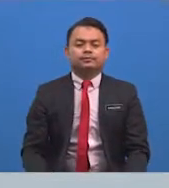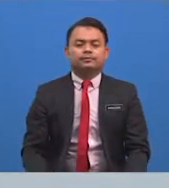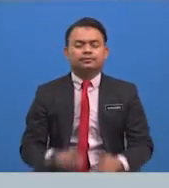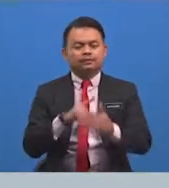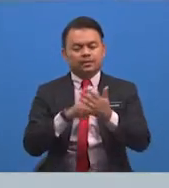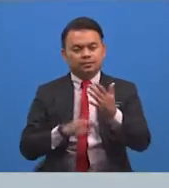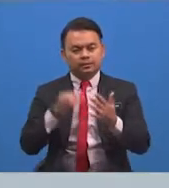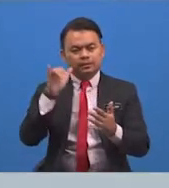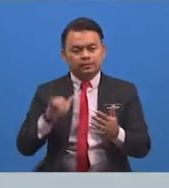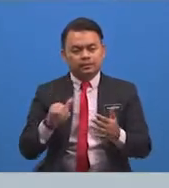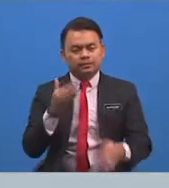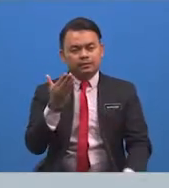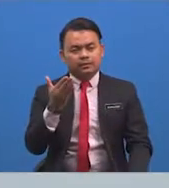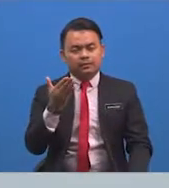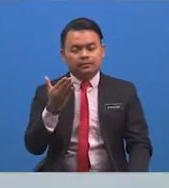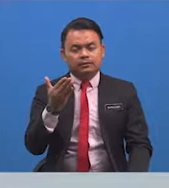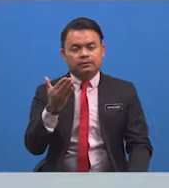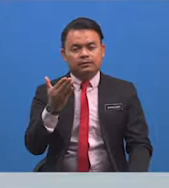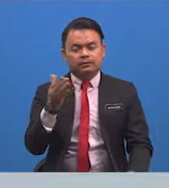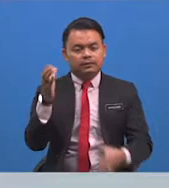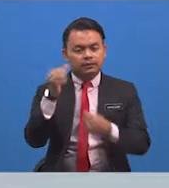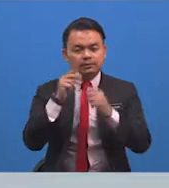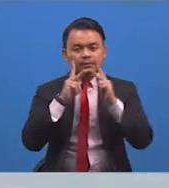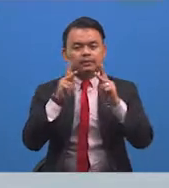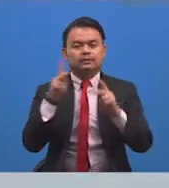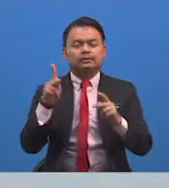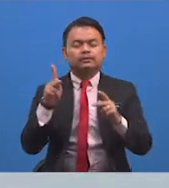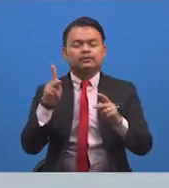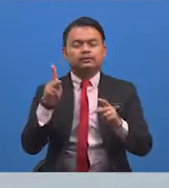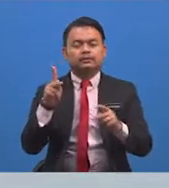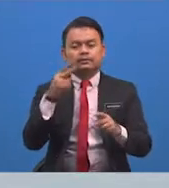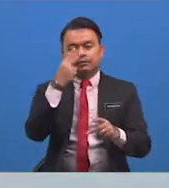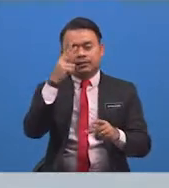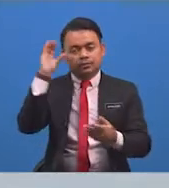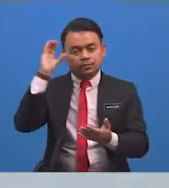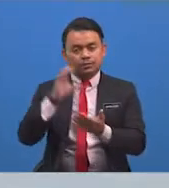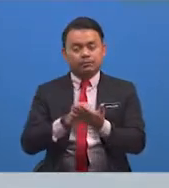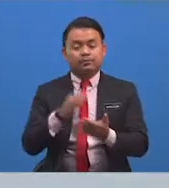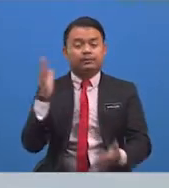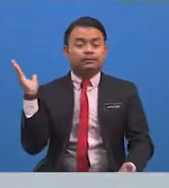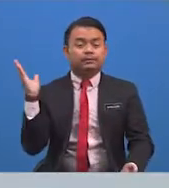Apakah yang anda dapat katakan tentang imej yang dipaparkan?